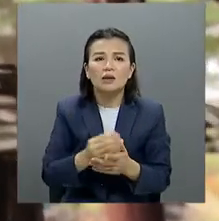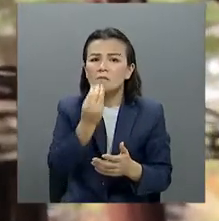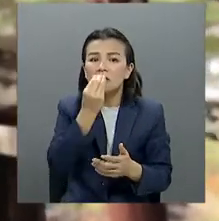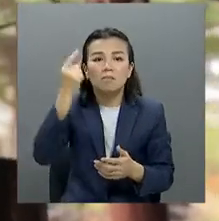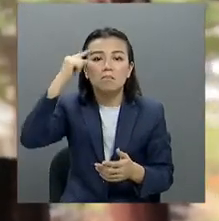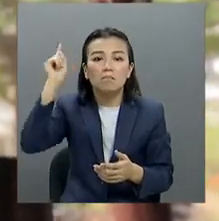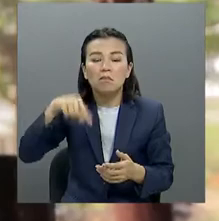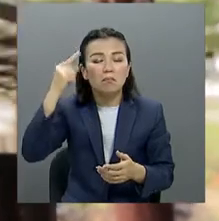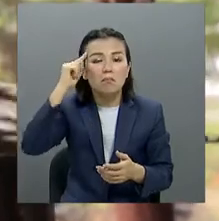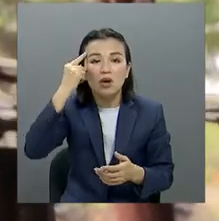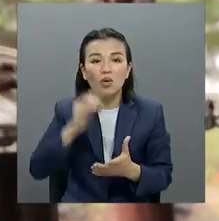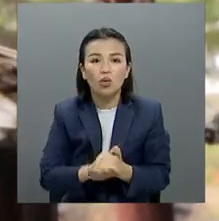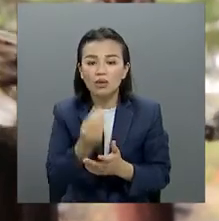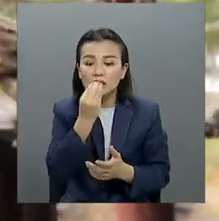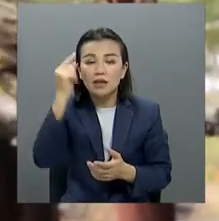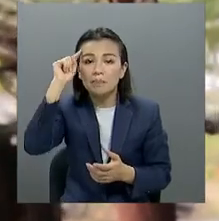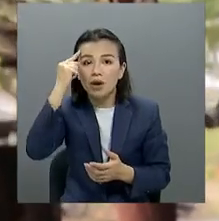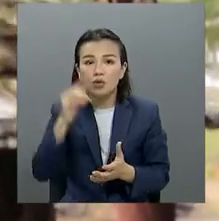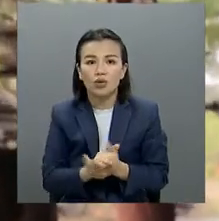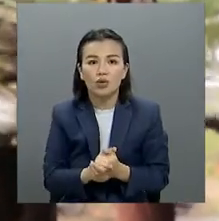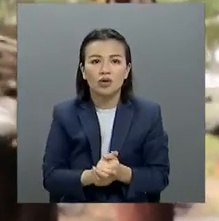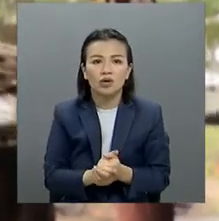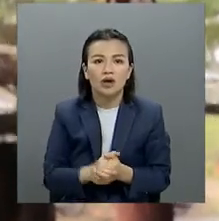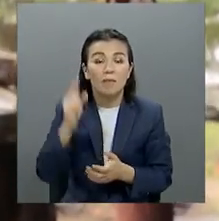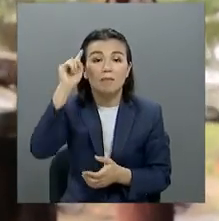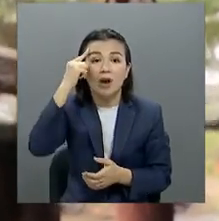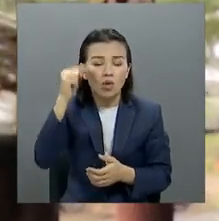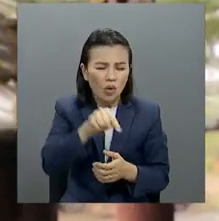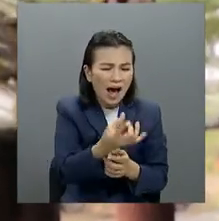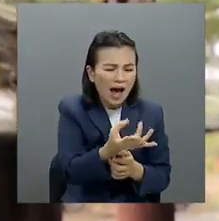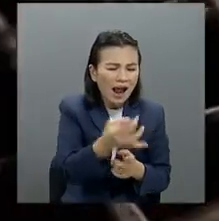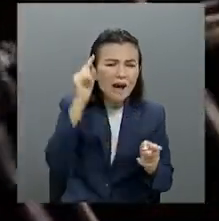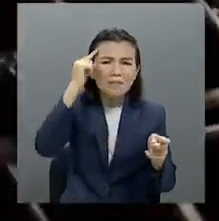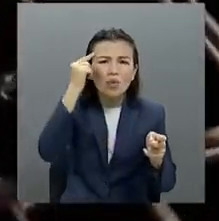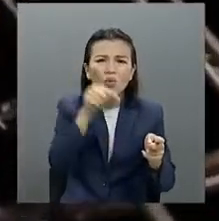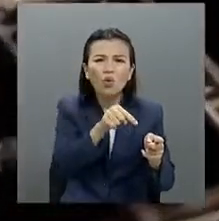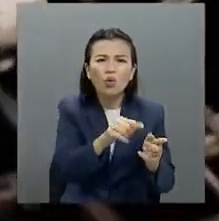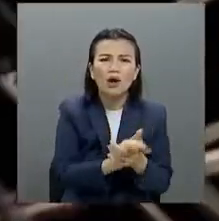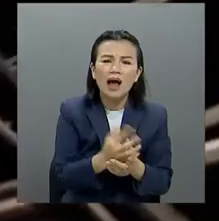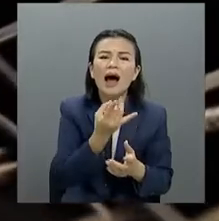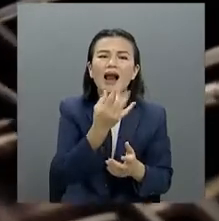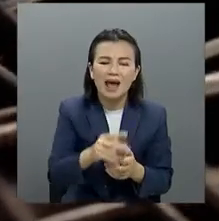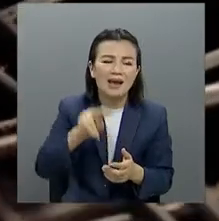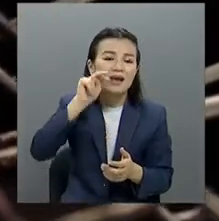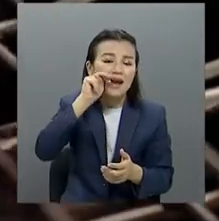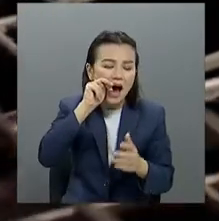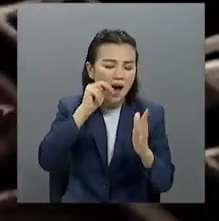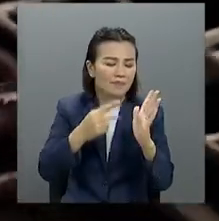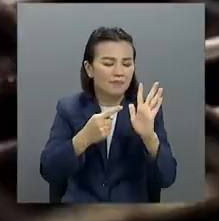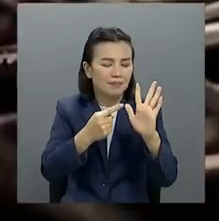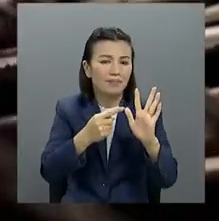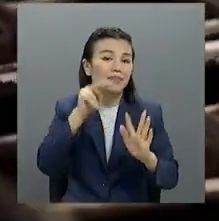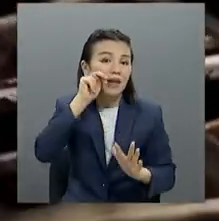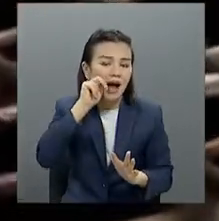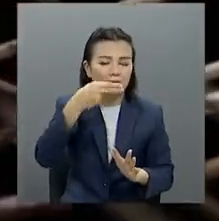แต่ว่ามันบ่ฮู้จักน้ำหนังแต่มันก็มาถามว่ามันน้ำหนังคืออย่างน้ำหนังก็คือมาจากหนังควายเน